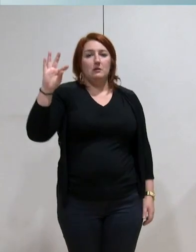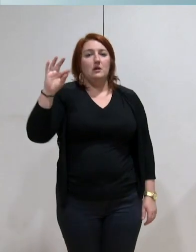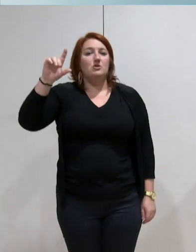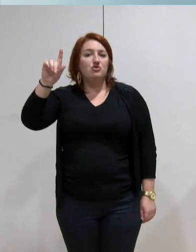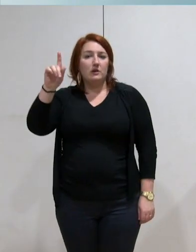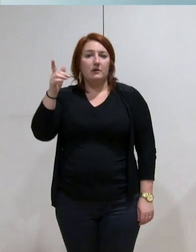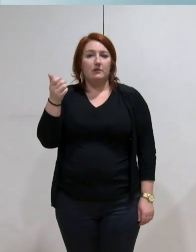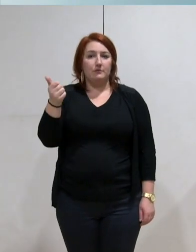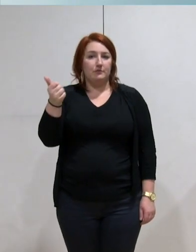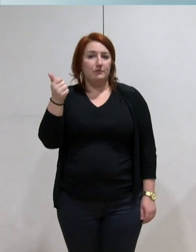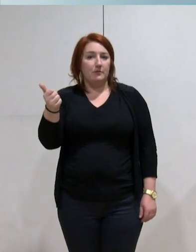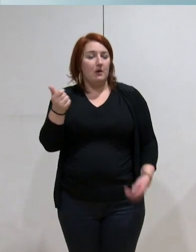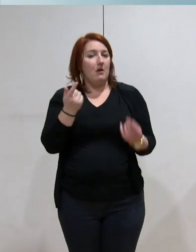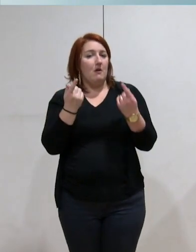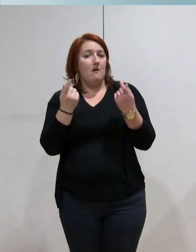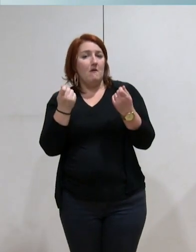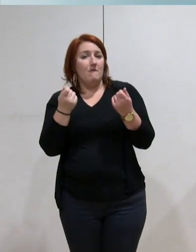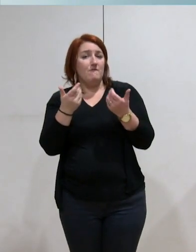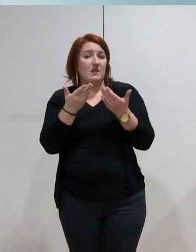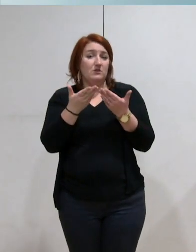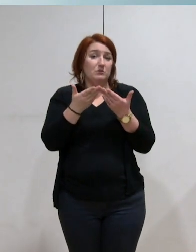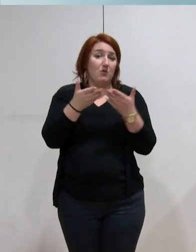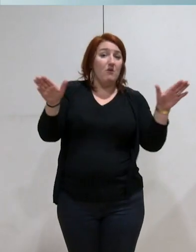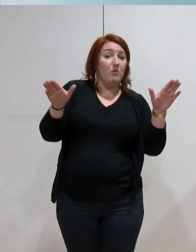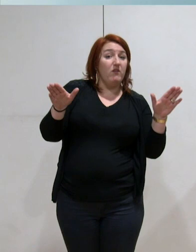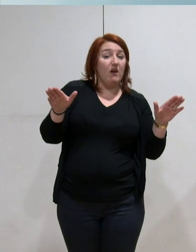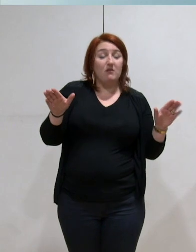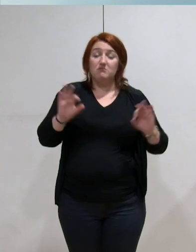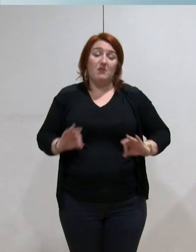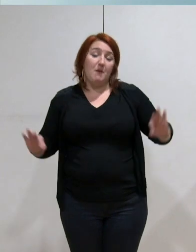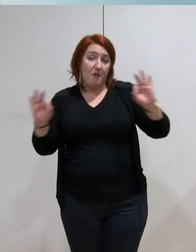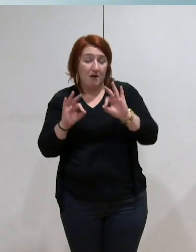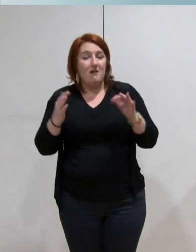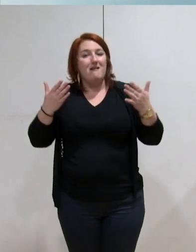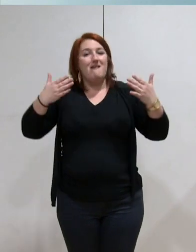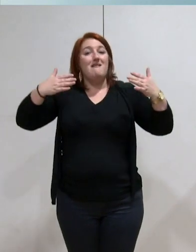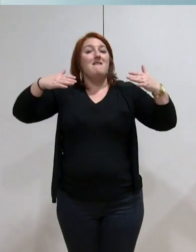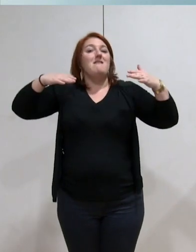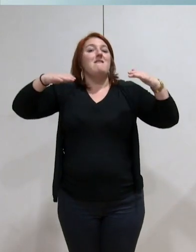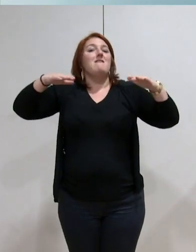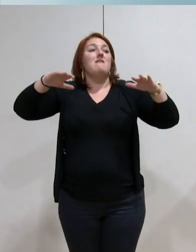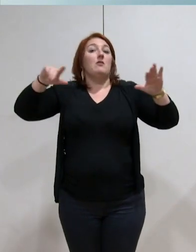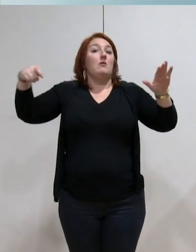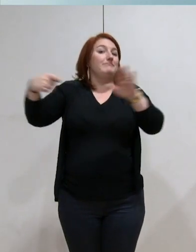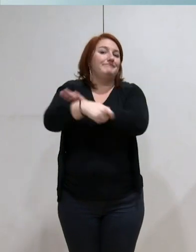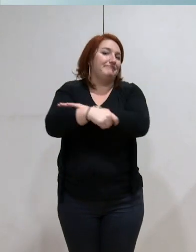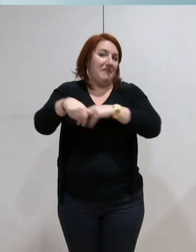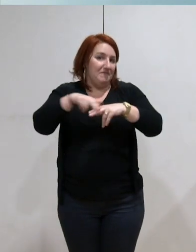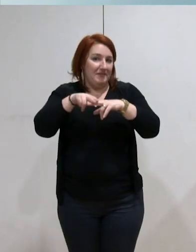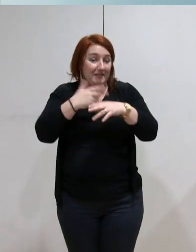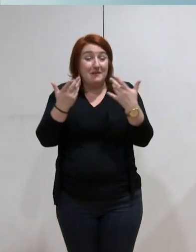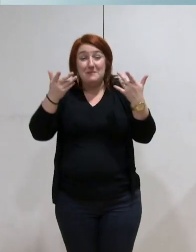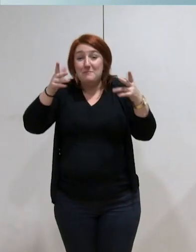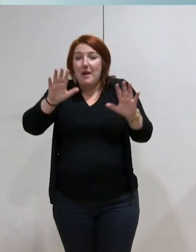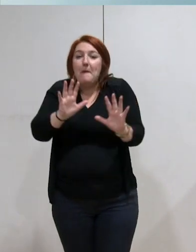pas de financement spécifique en revanche pourrait éventuellement j'ai bien dit éventuellement